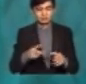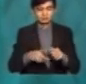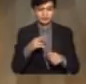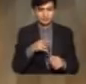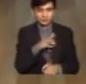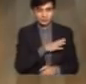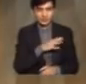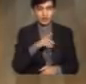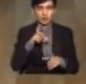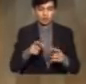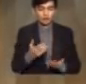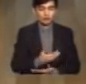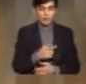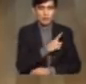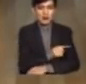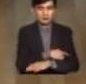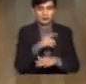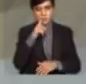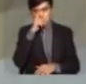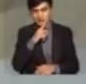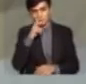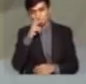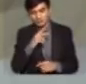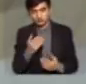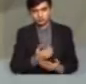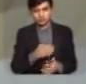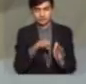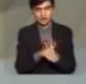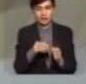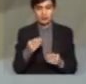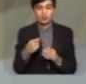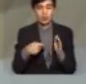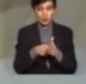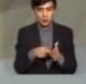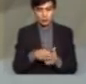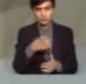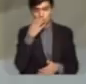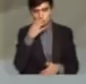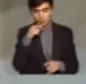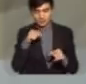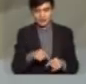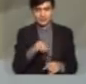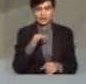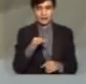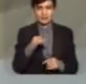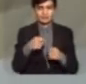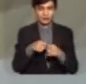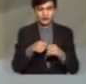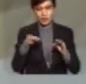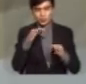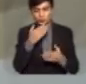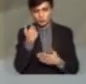люди живут в больнице месяцами кормят тепло лишь не вши и нету ни